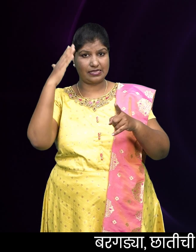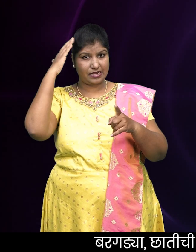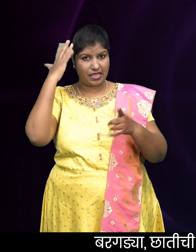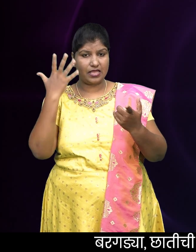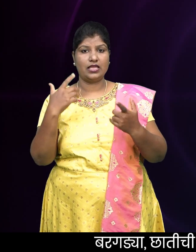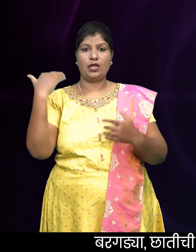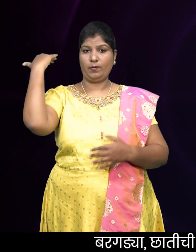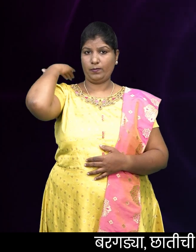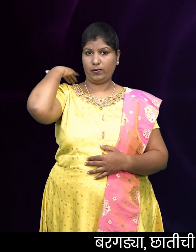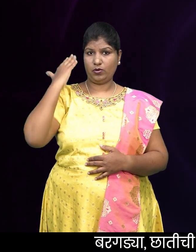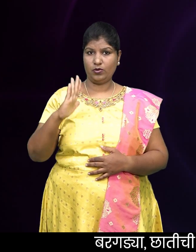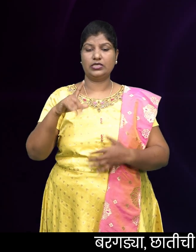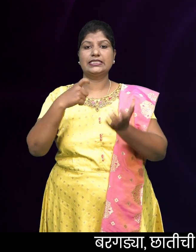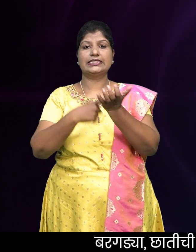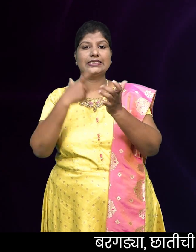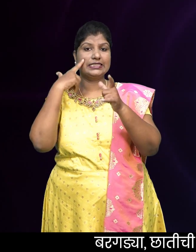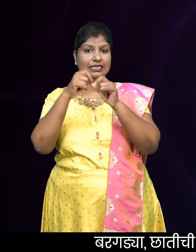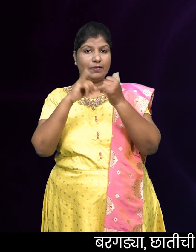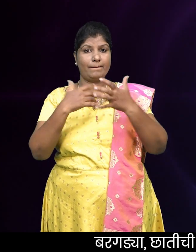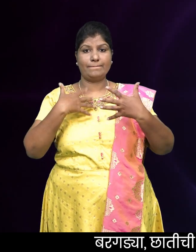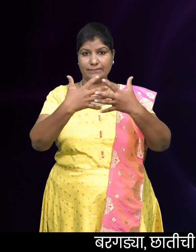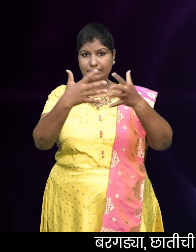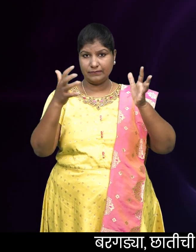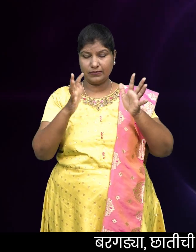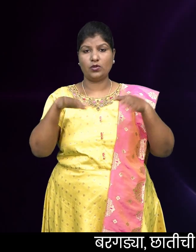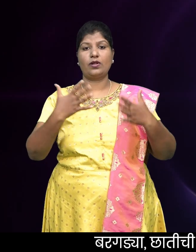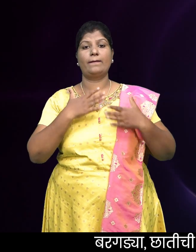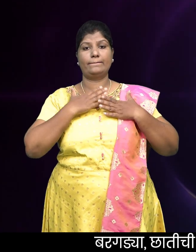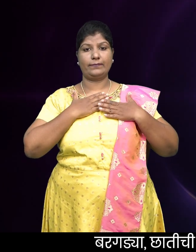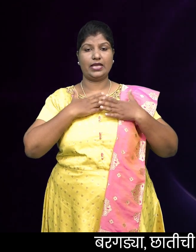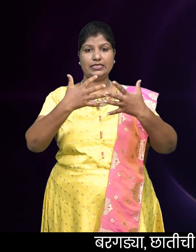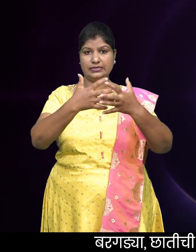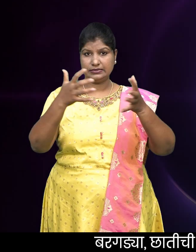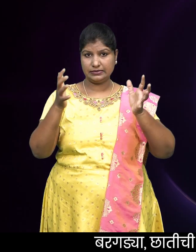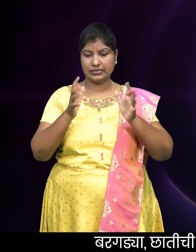बरगड्या, छातीचे हाडे, खांदा आणि नितंबाची हाडे तसेच हात